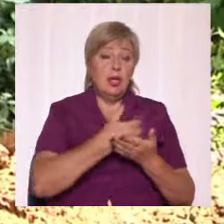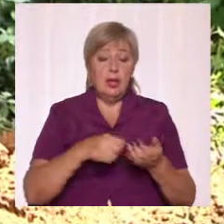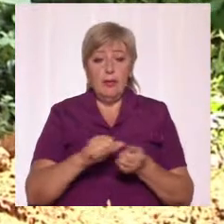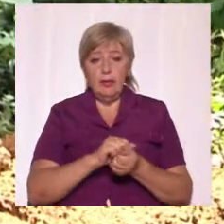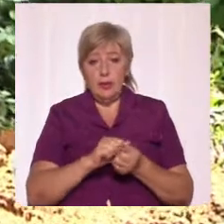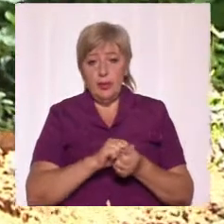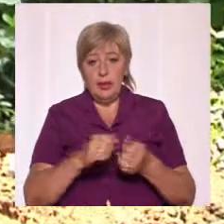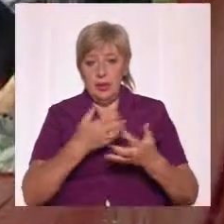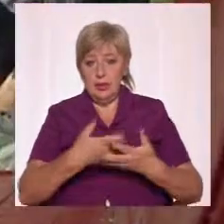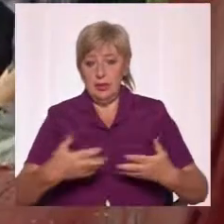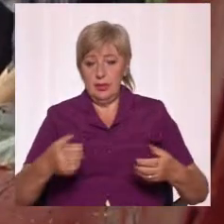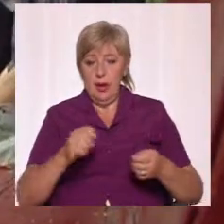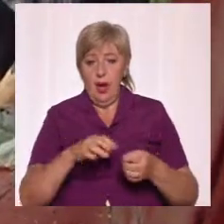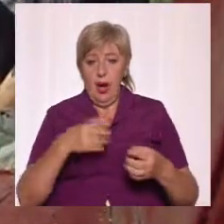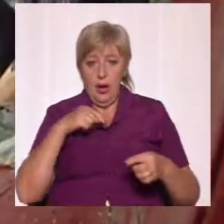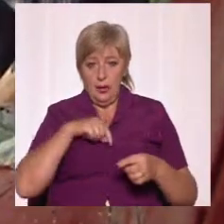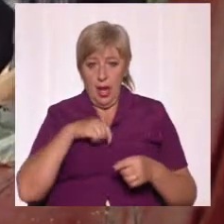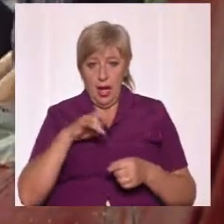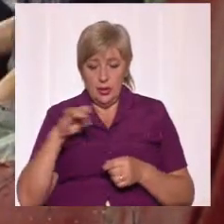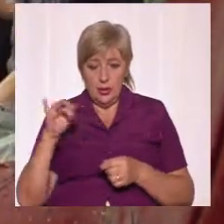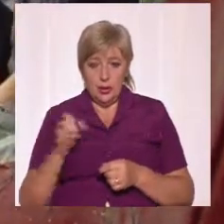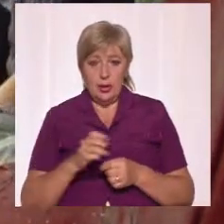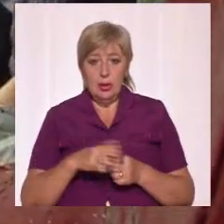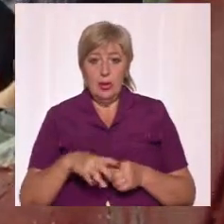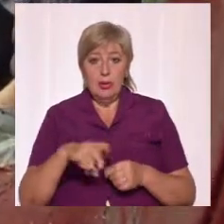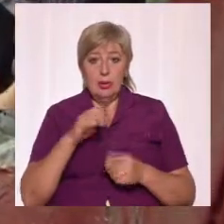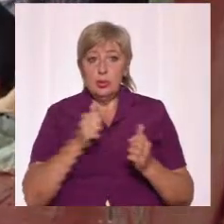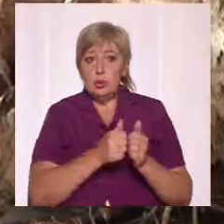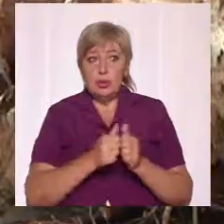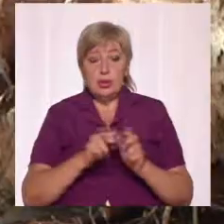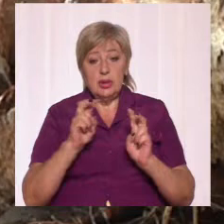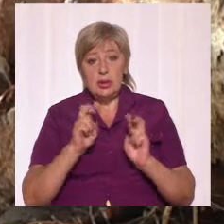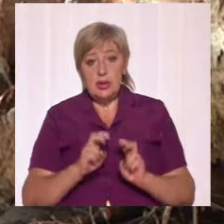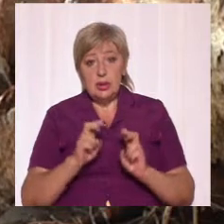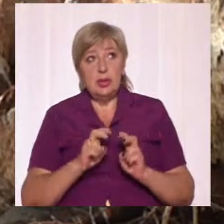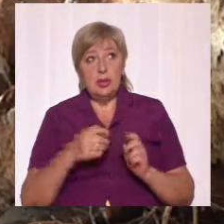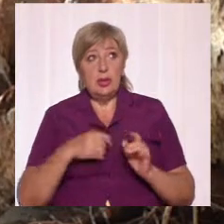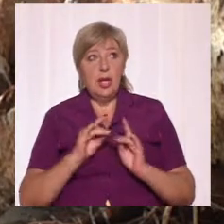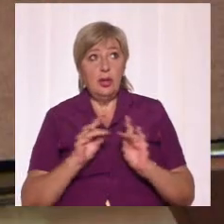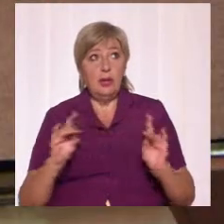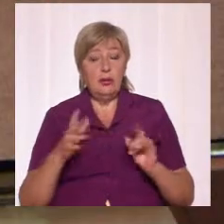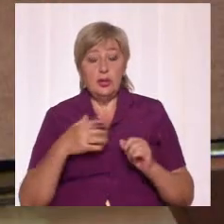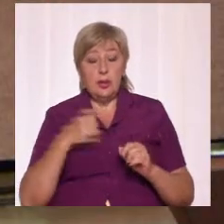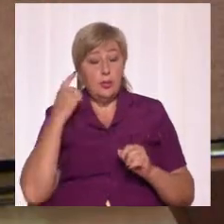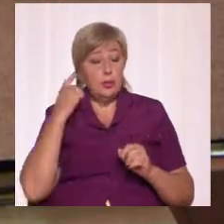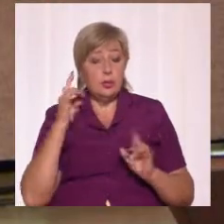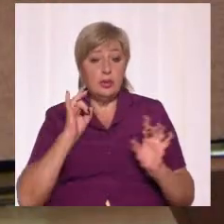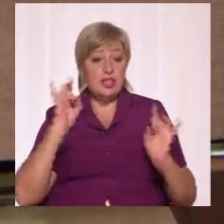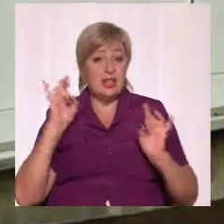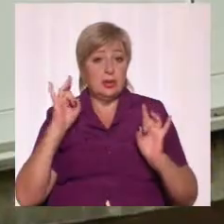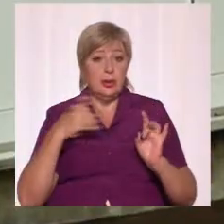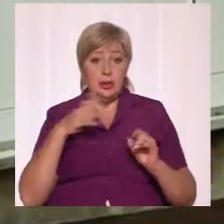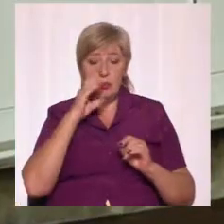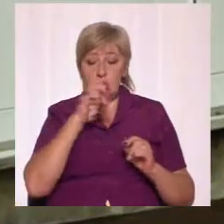Сусіди, які в цей час сиділи на лавочці під під'їздом, почули тріскотіння, але не встигли навіть відійти. Вона стояла, була